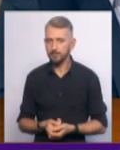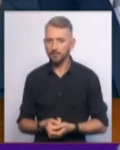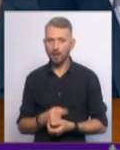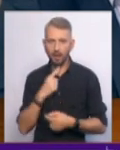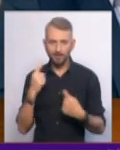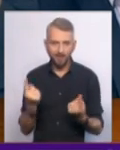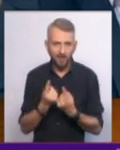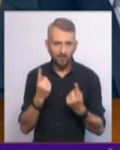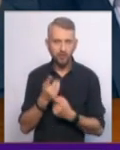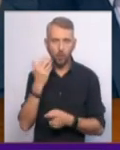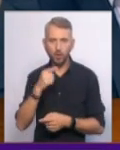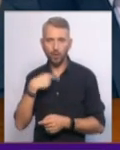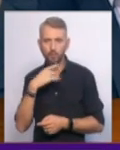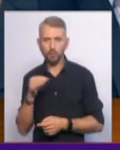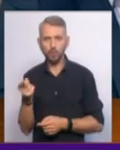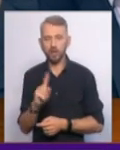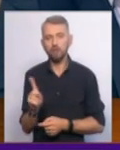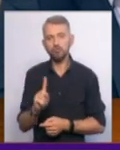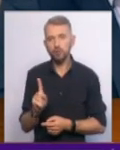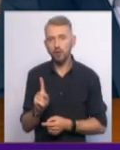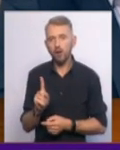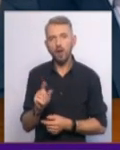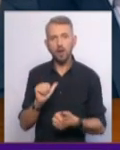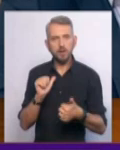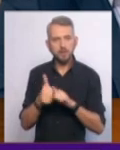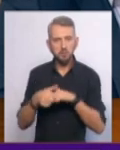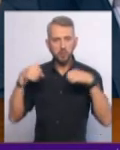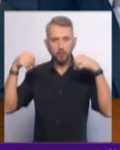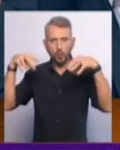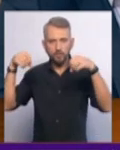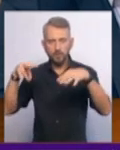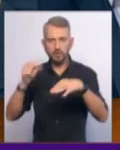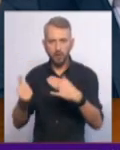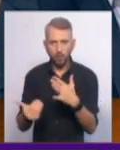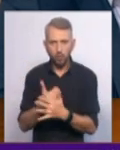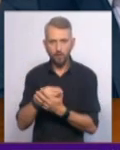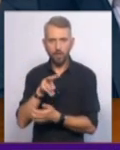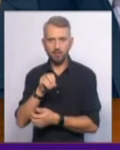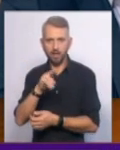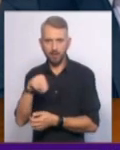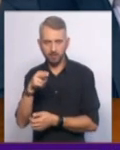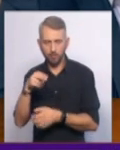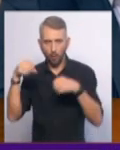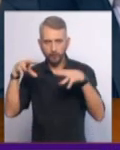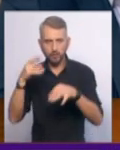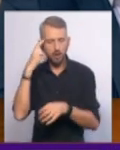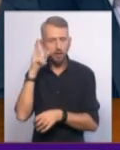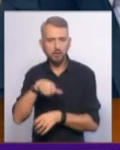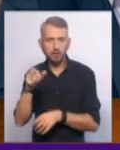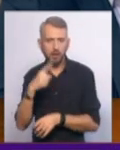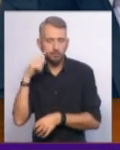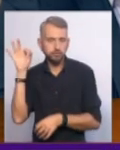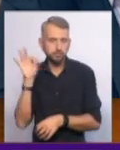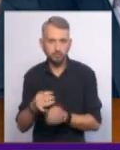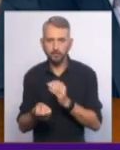коли ми говоримо про те, що замінюється освітлення на LED-освітлення, у киян дуже часто виникає думка про